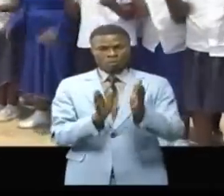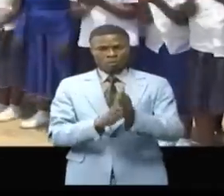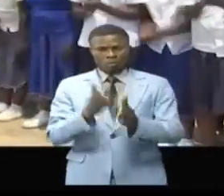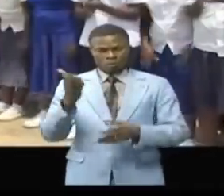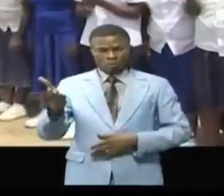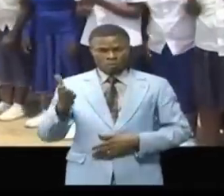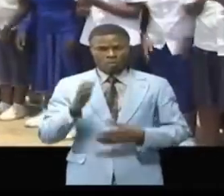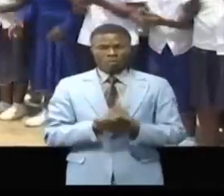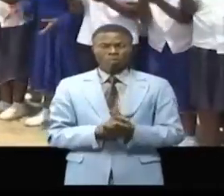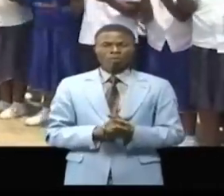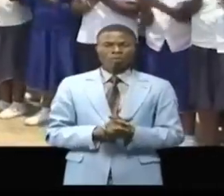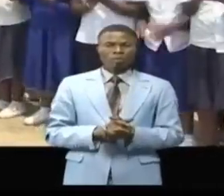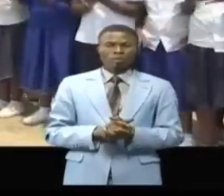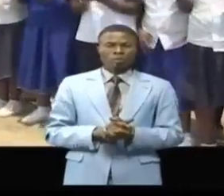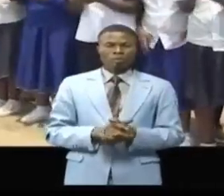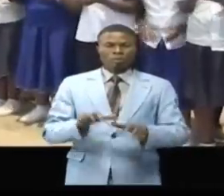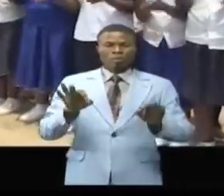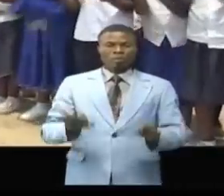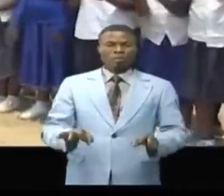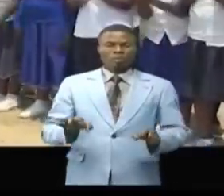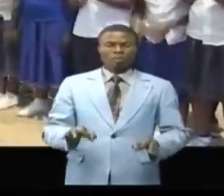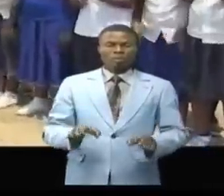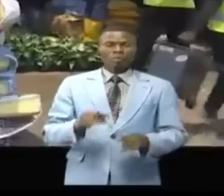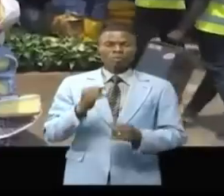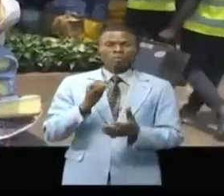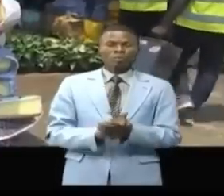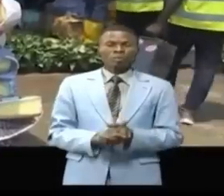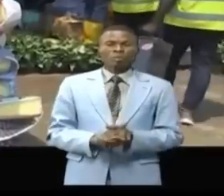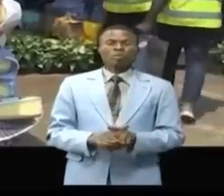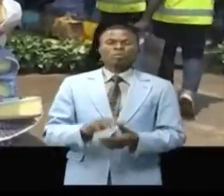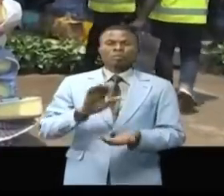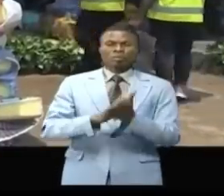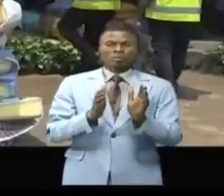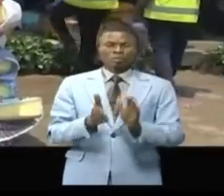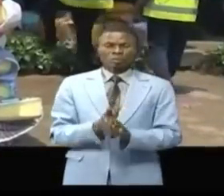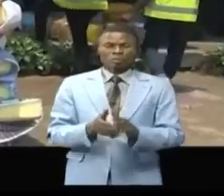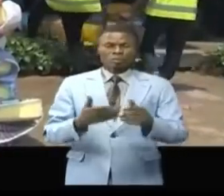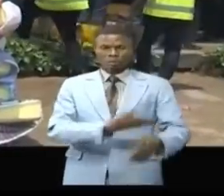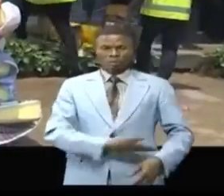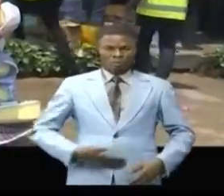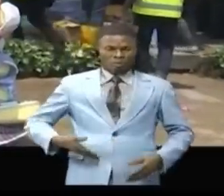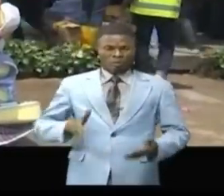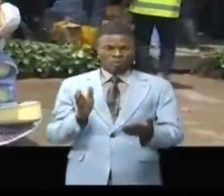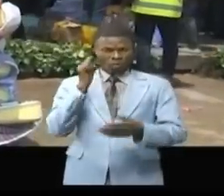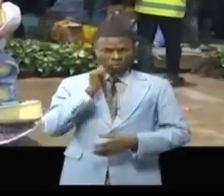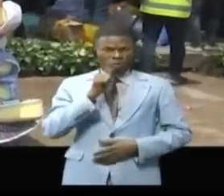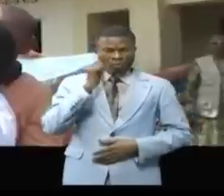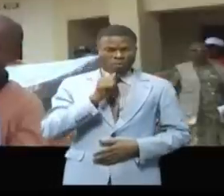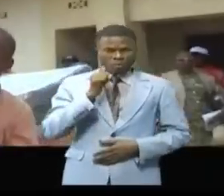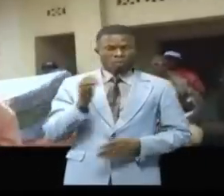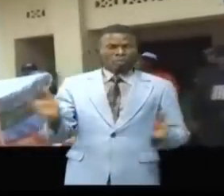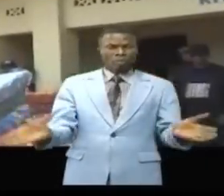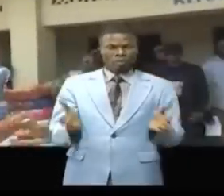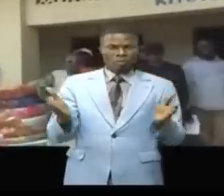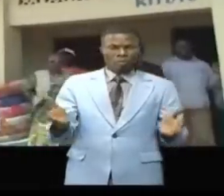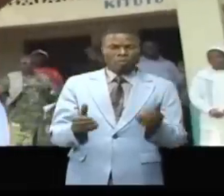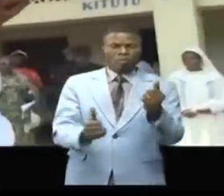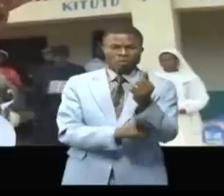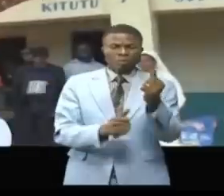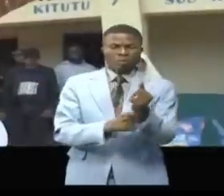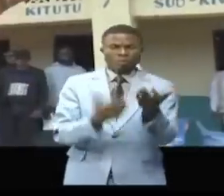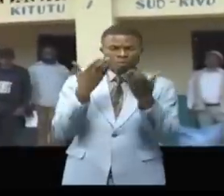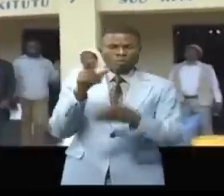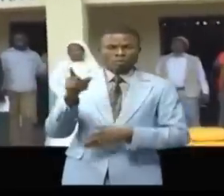TMF, de la TMF, qui s'est rendue au lycée Sebira, où il a encouragé les